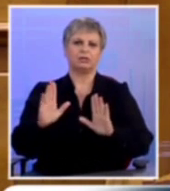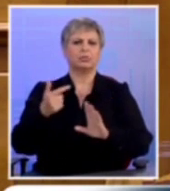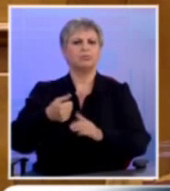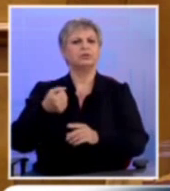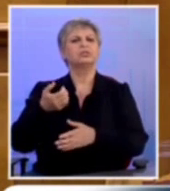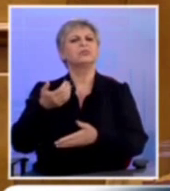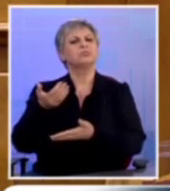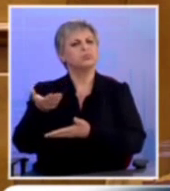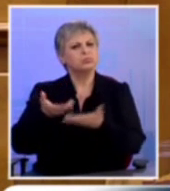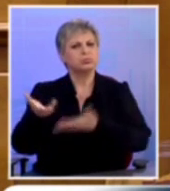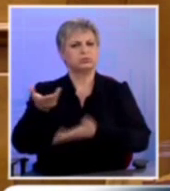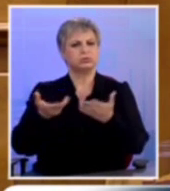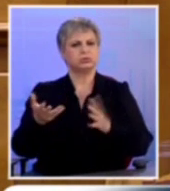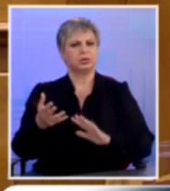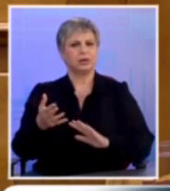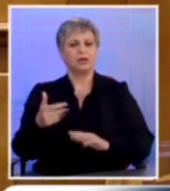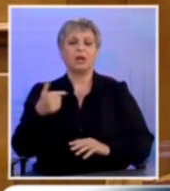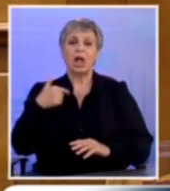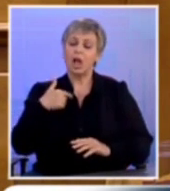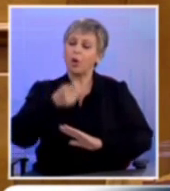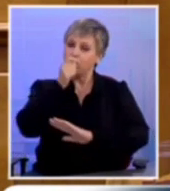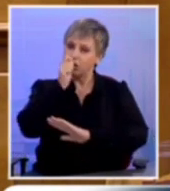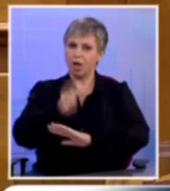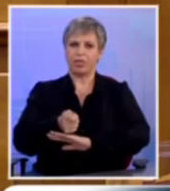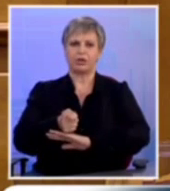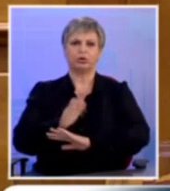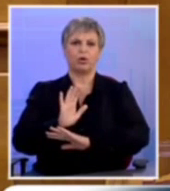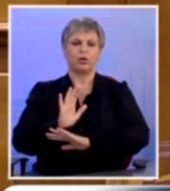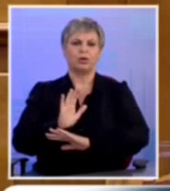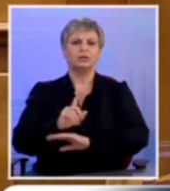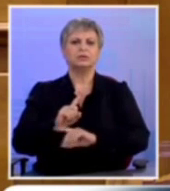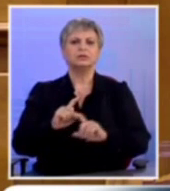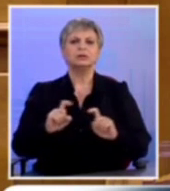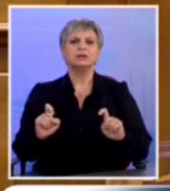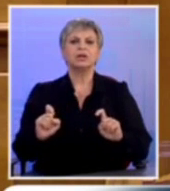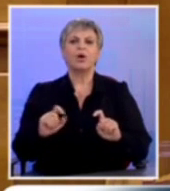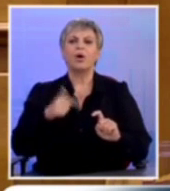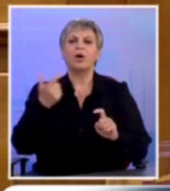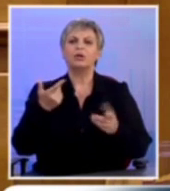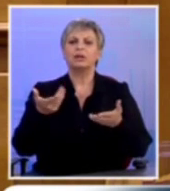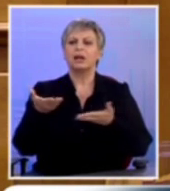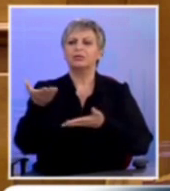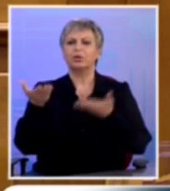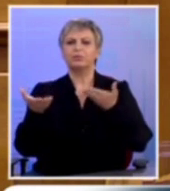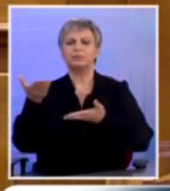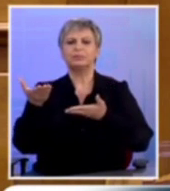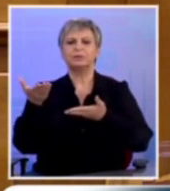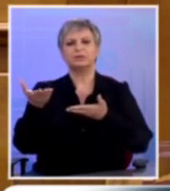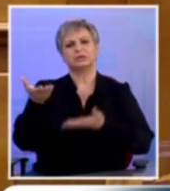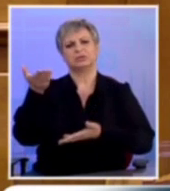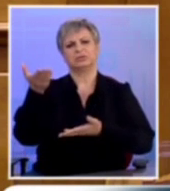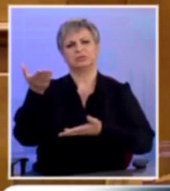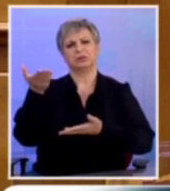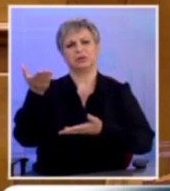Να δεχθώ ότι μπροστά σε έναν υπέρτερο συσχετισμό δύναμης που δεν ήταν δυνατόν